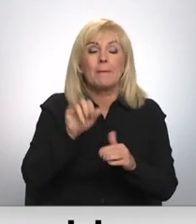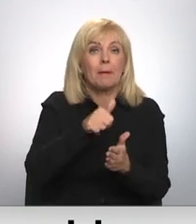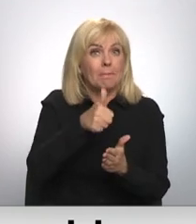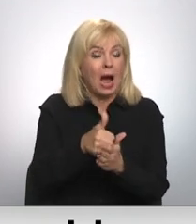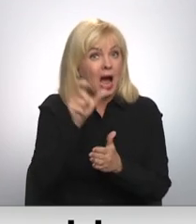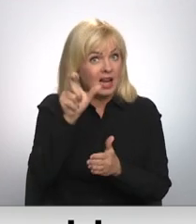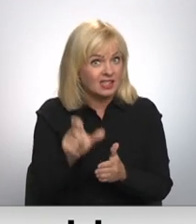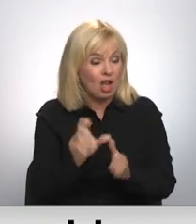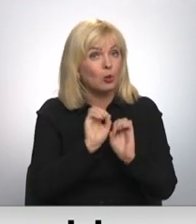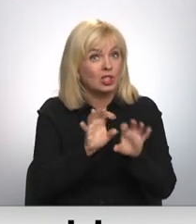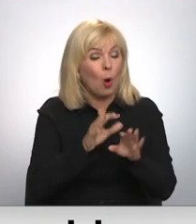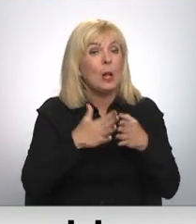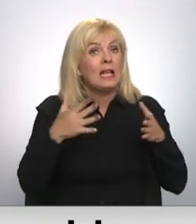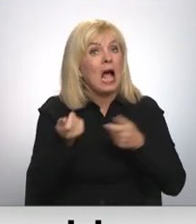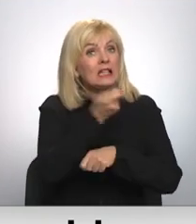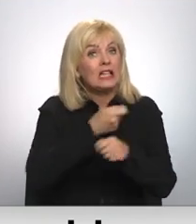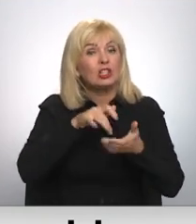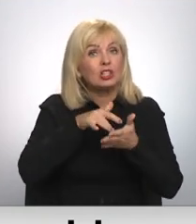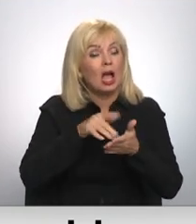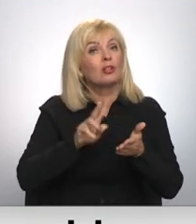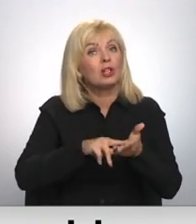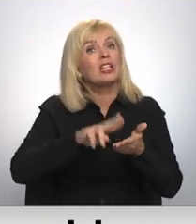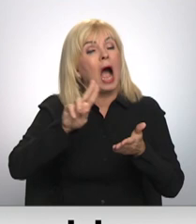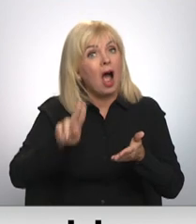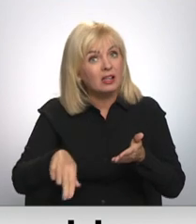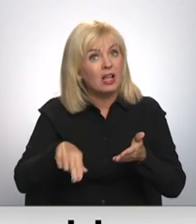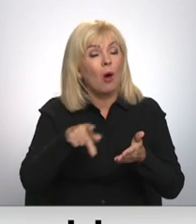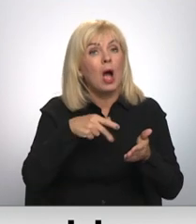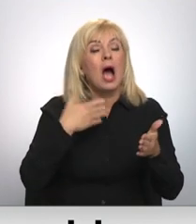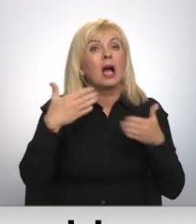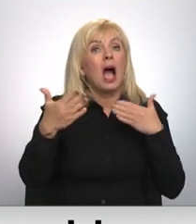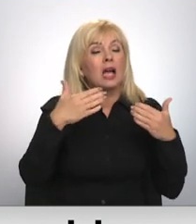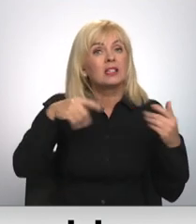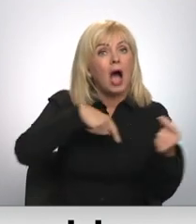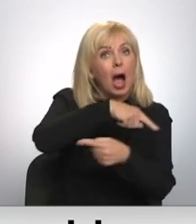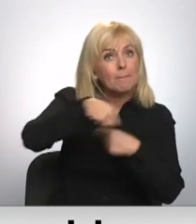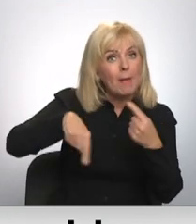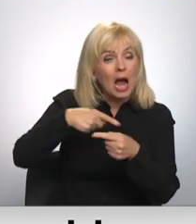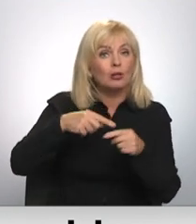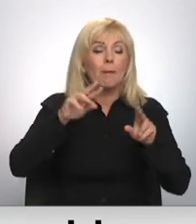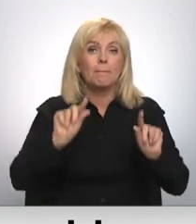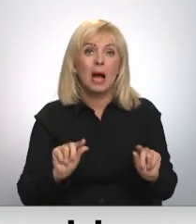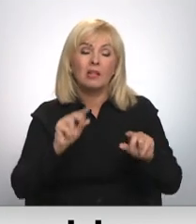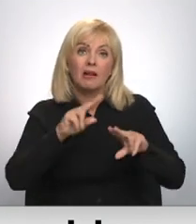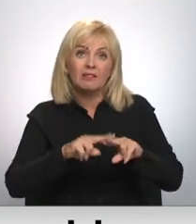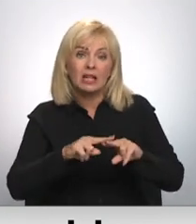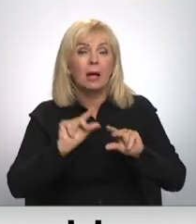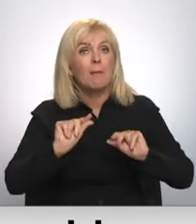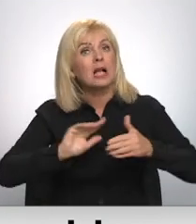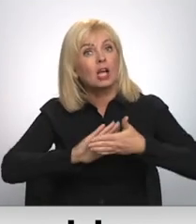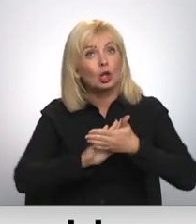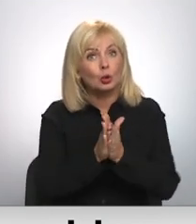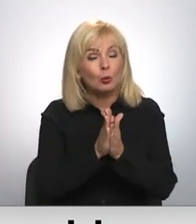tieši lielajos tirdzniecības centros cilvēki jālaiž. Tajos ir labāka gaisa apmaiņa, vairāk vietas, mazāka drūzmēšanās.